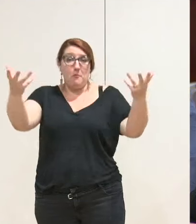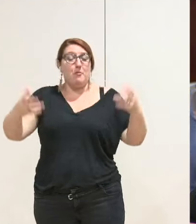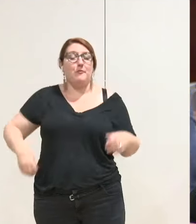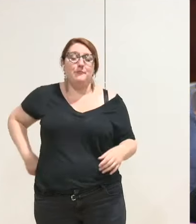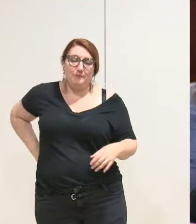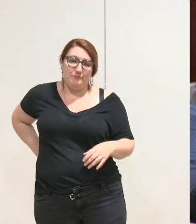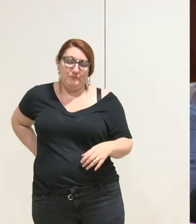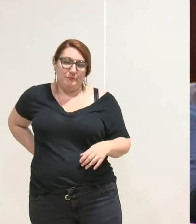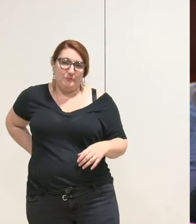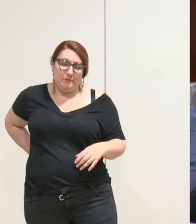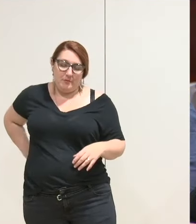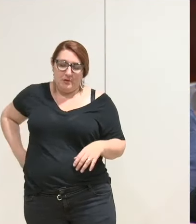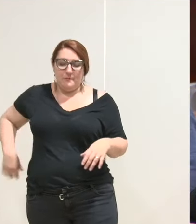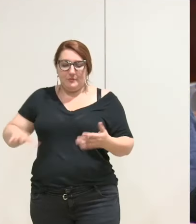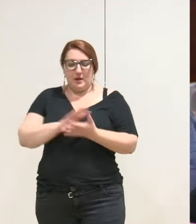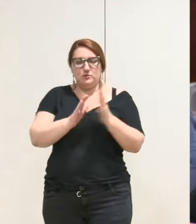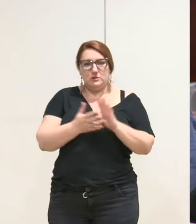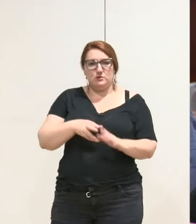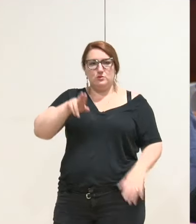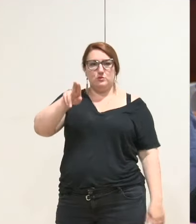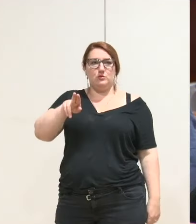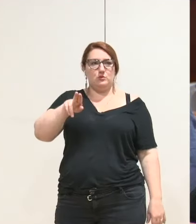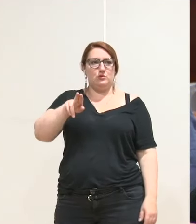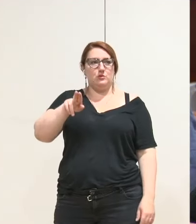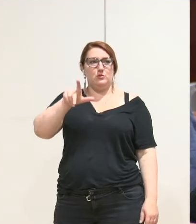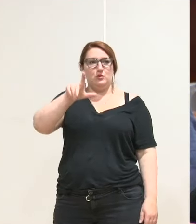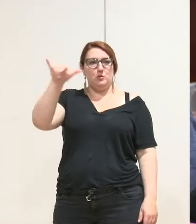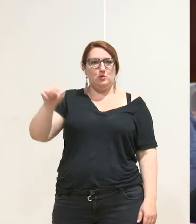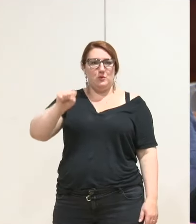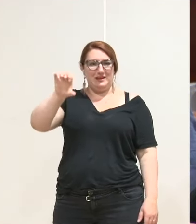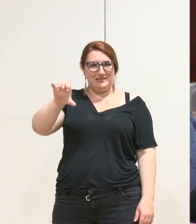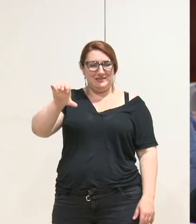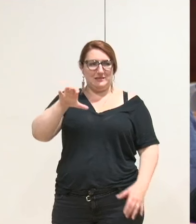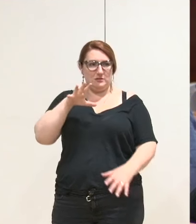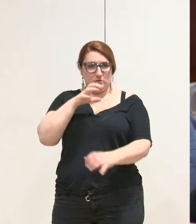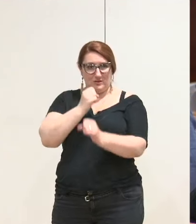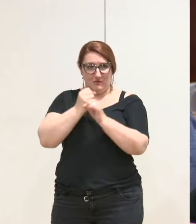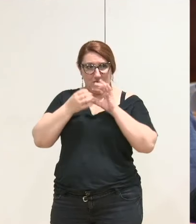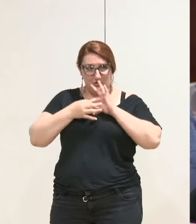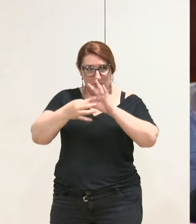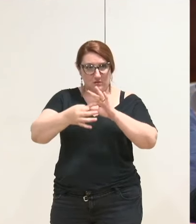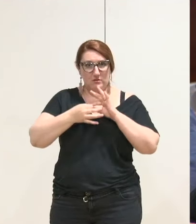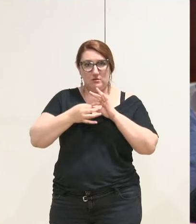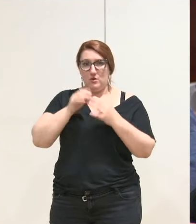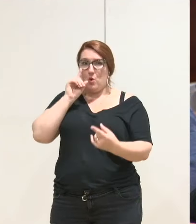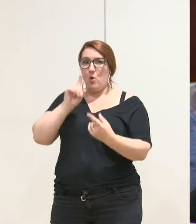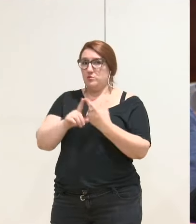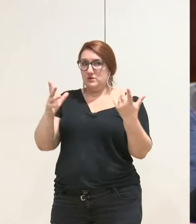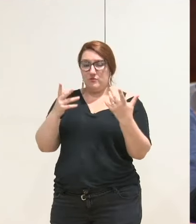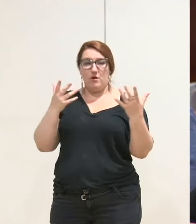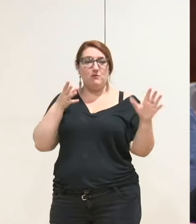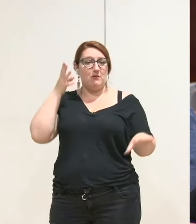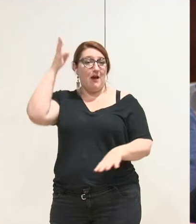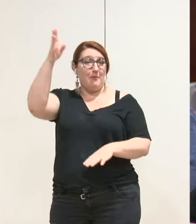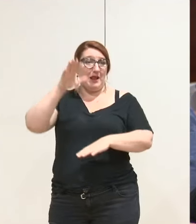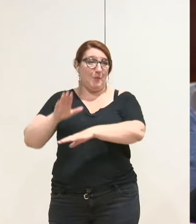l'association Ulis et l'idée c'est de pouvoir répondre à un appel à projet avant le 30 juin donc c'est c'est c'est